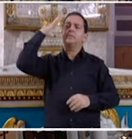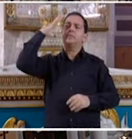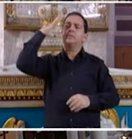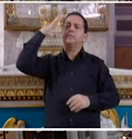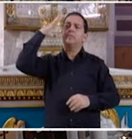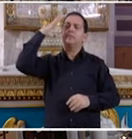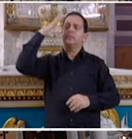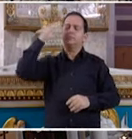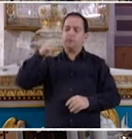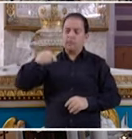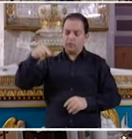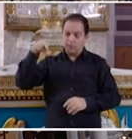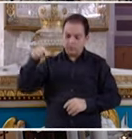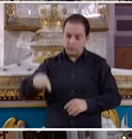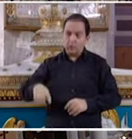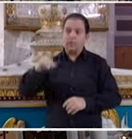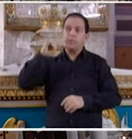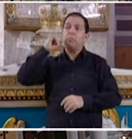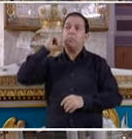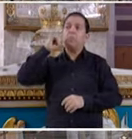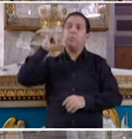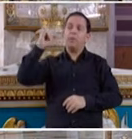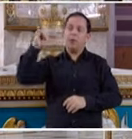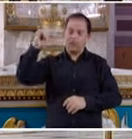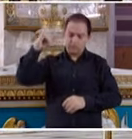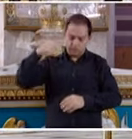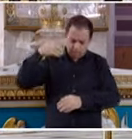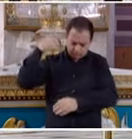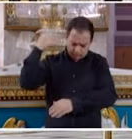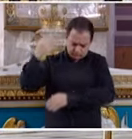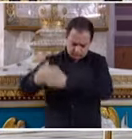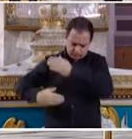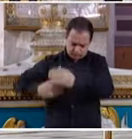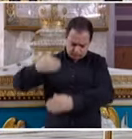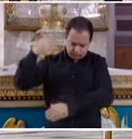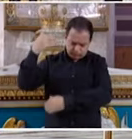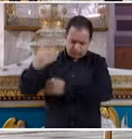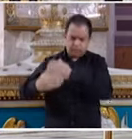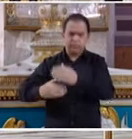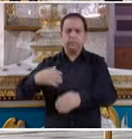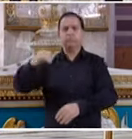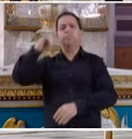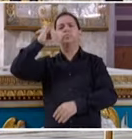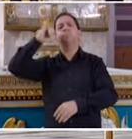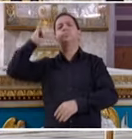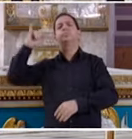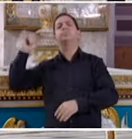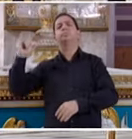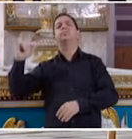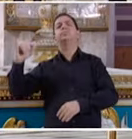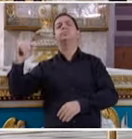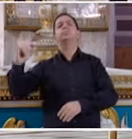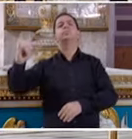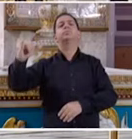Πνεύματι. Και νυν και αεί και εις τους